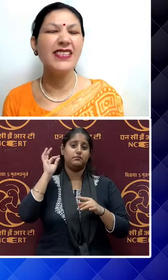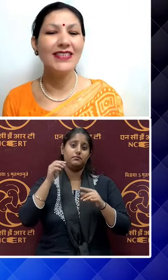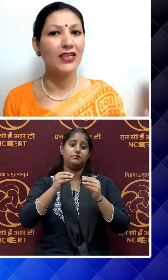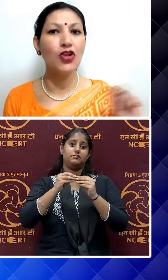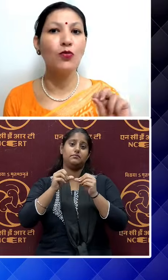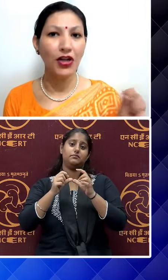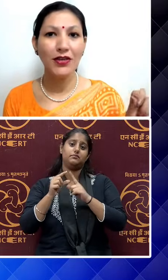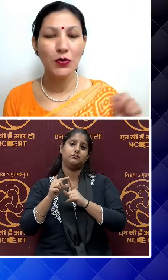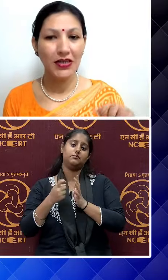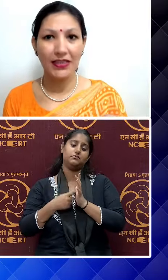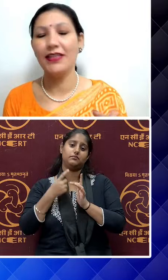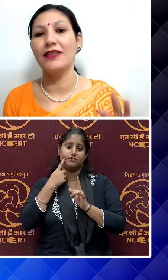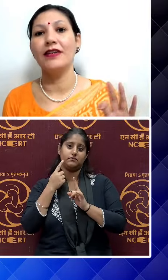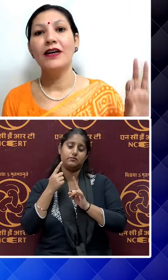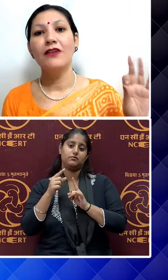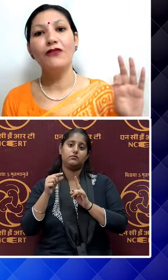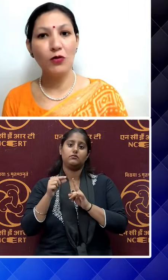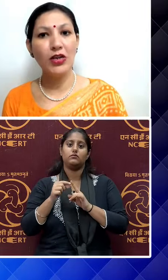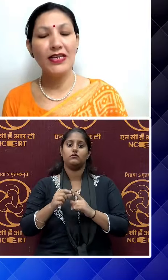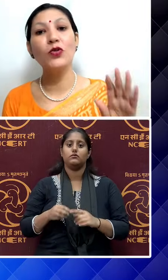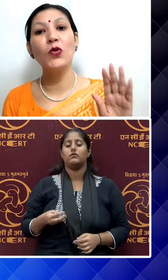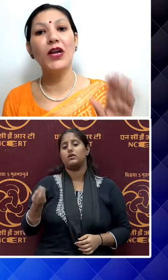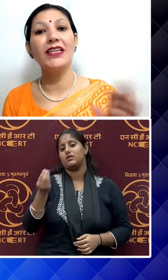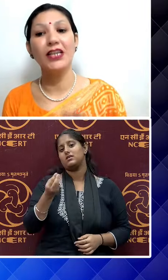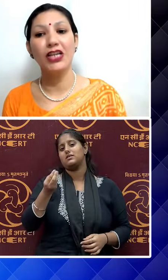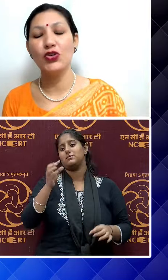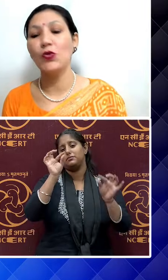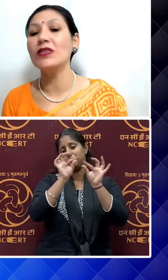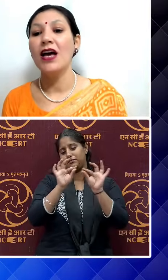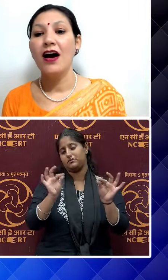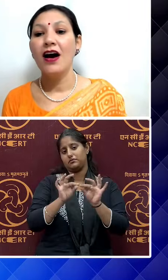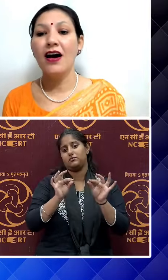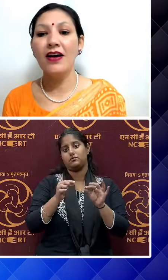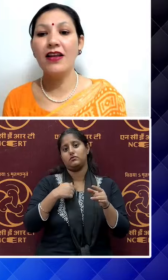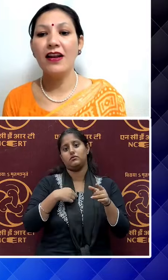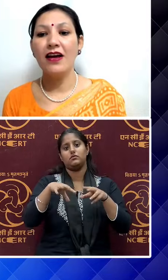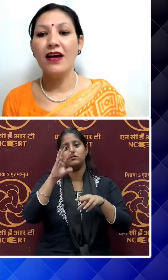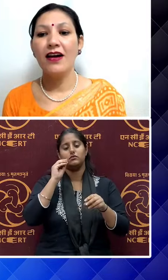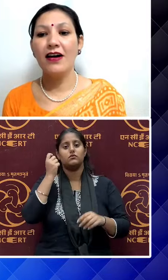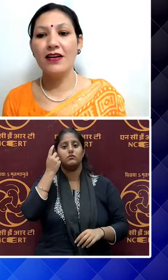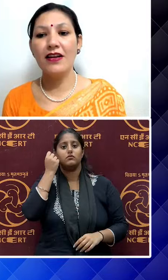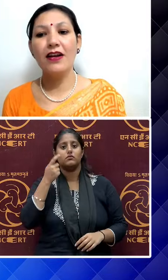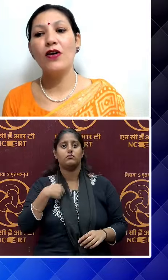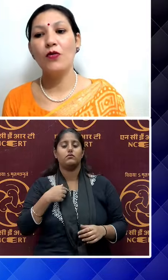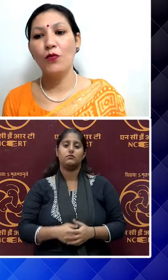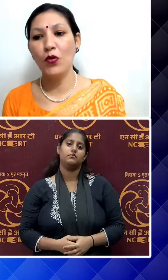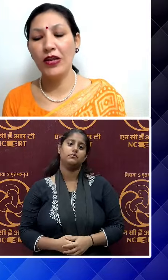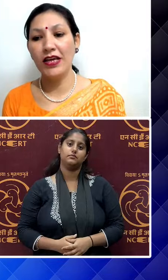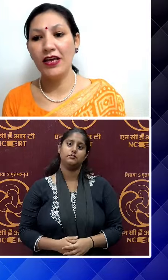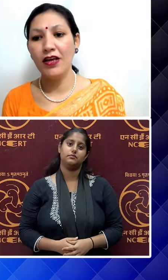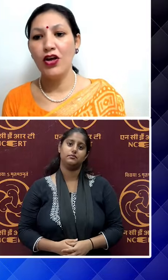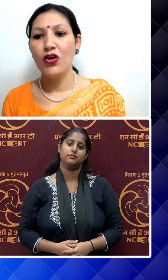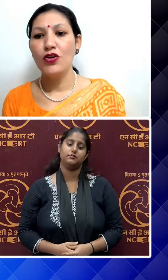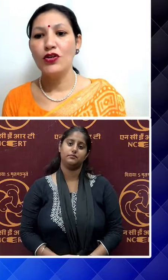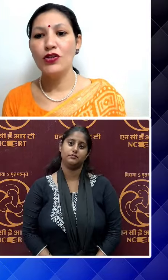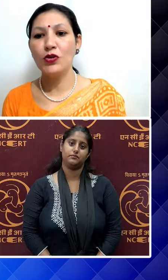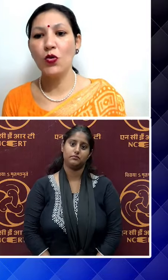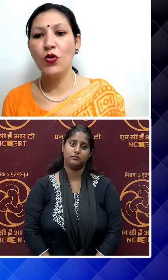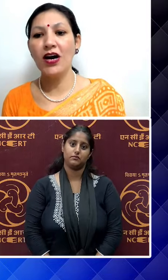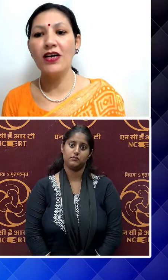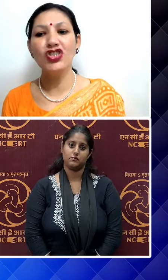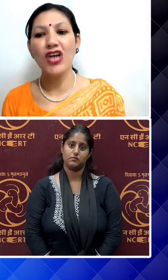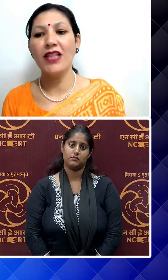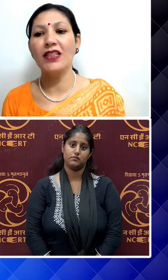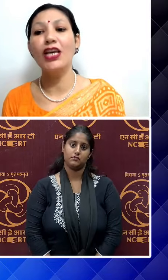this is just a mnemonic to learn the formulas, to learn the ratios. हर बोले